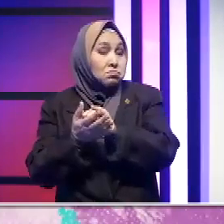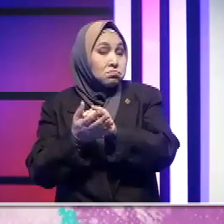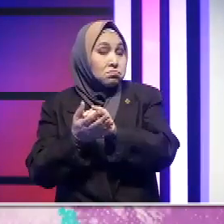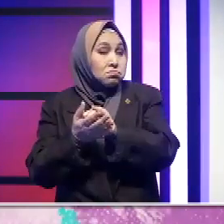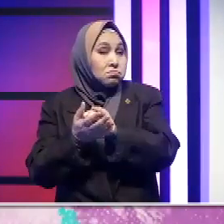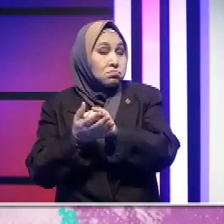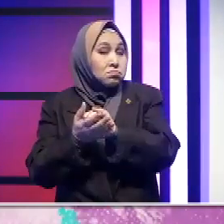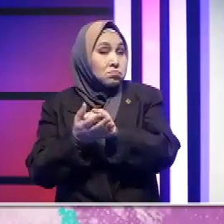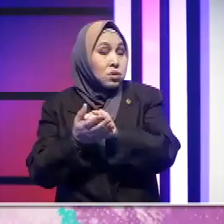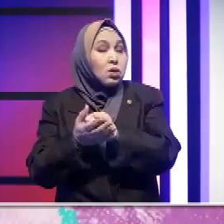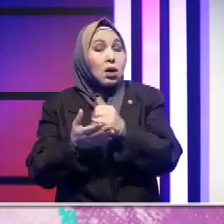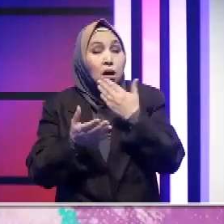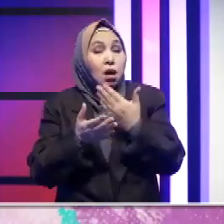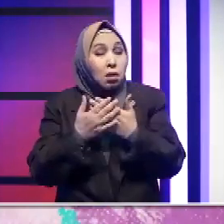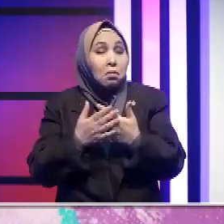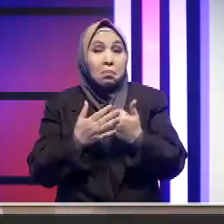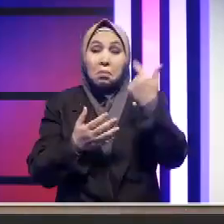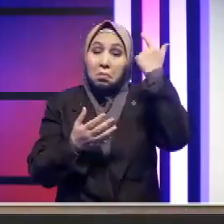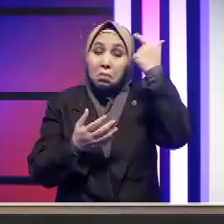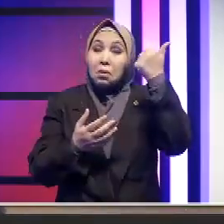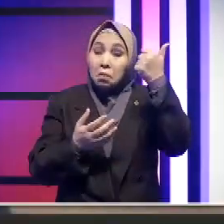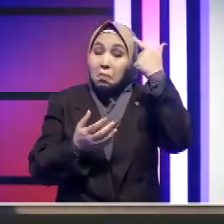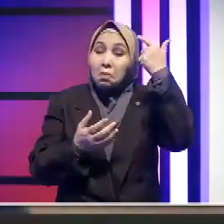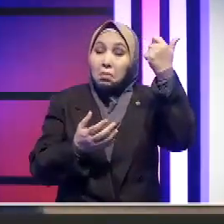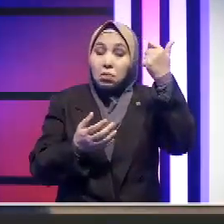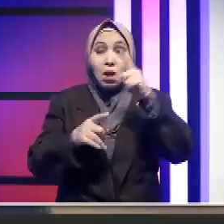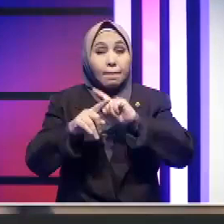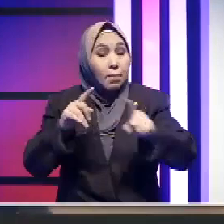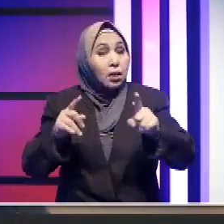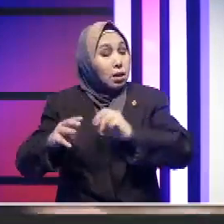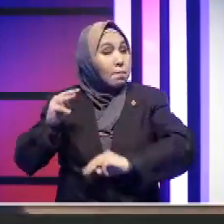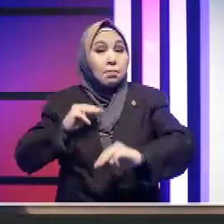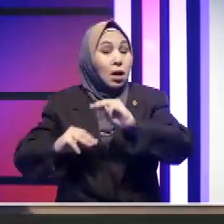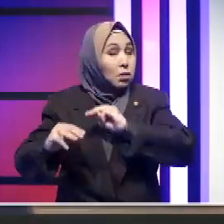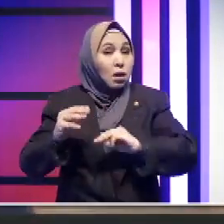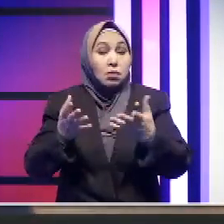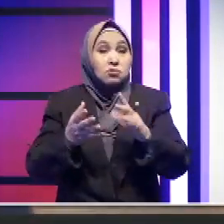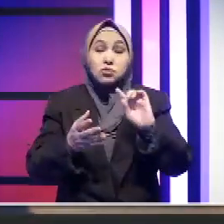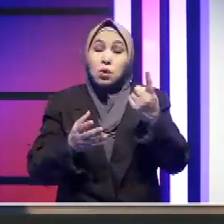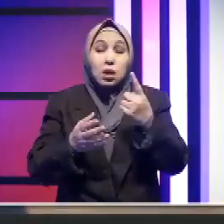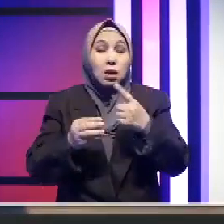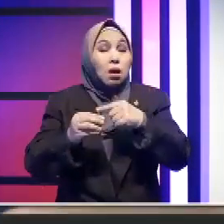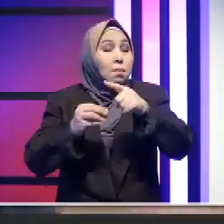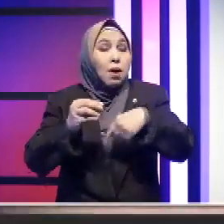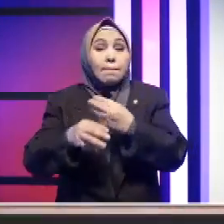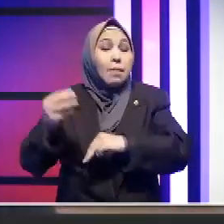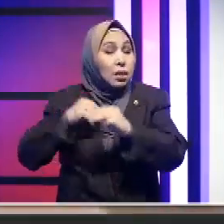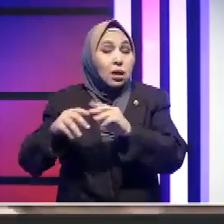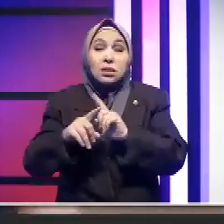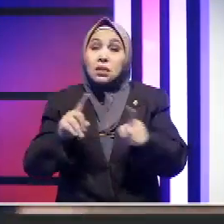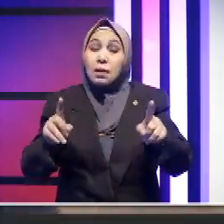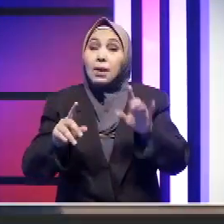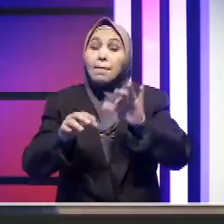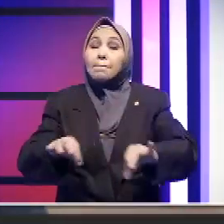Hai aku mences jacket but it only in the mother look at me about mother tapi